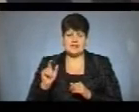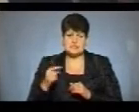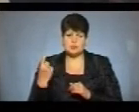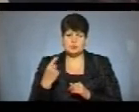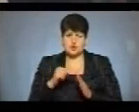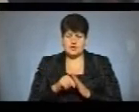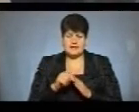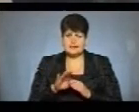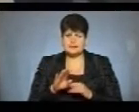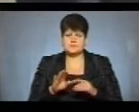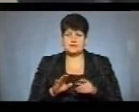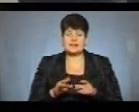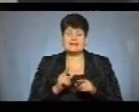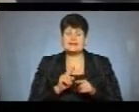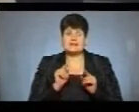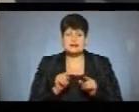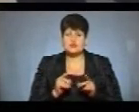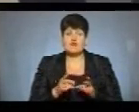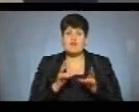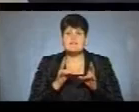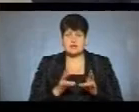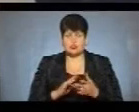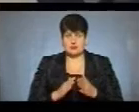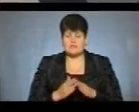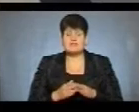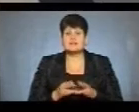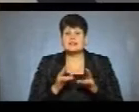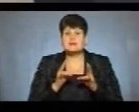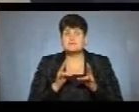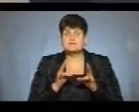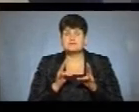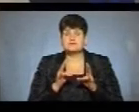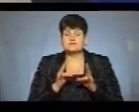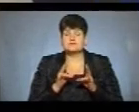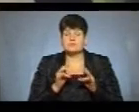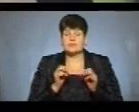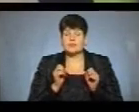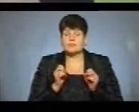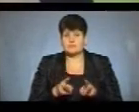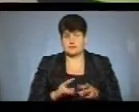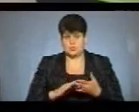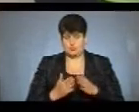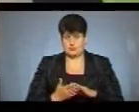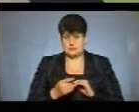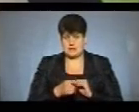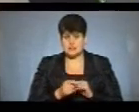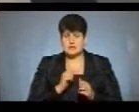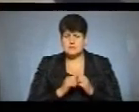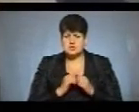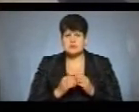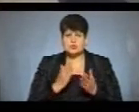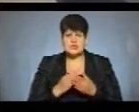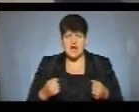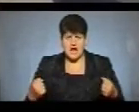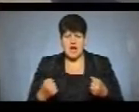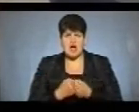не то, що в аварійному стані, вона в небезпечному стані. Там часто приходять аварії.